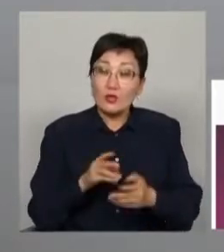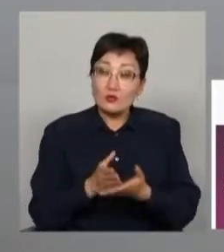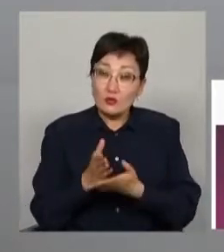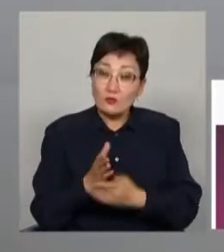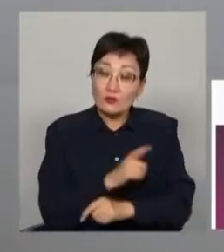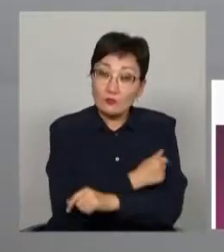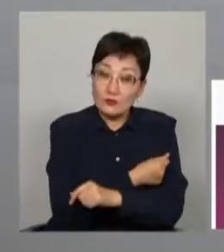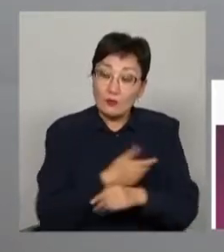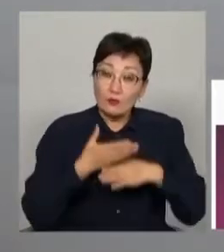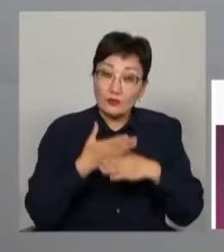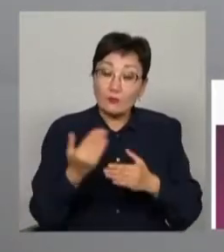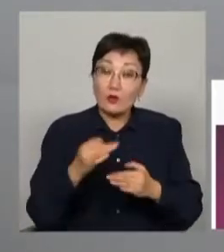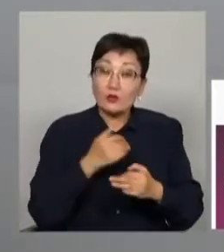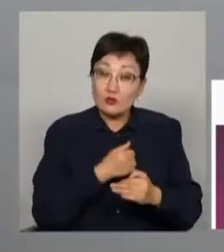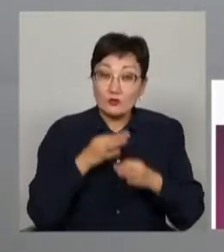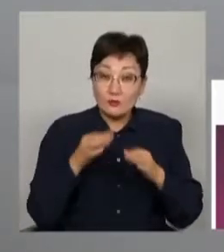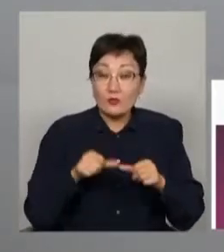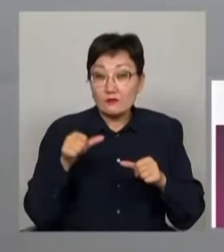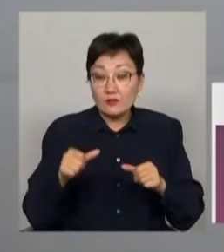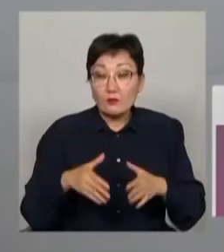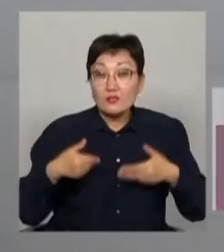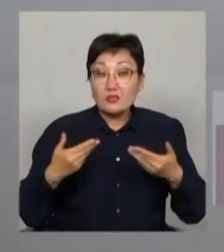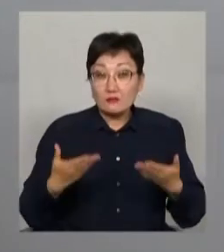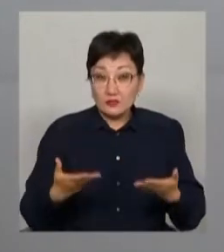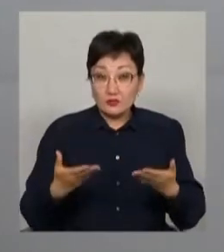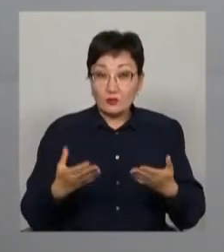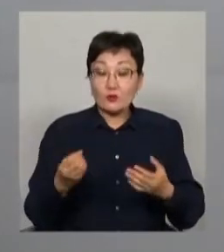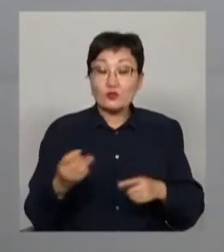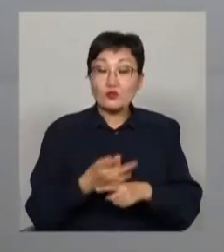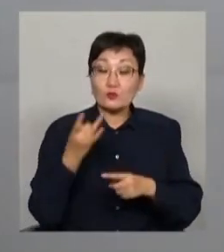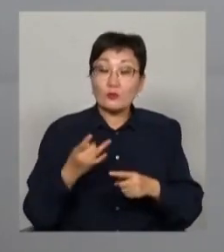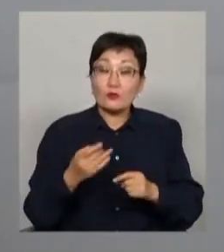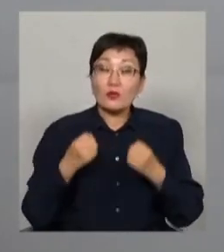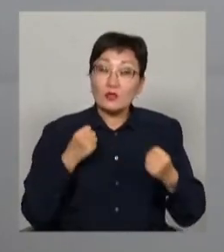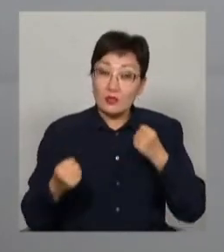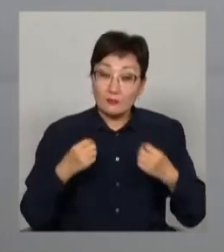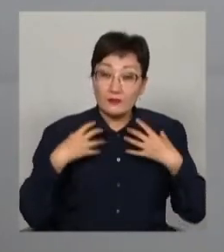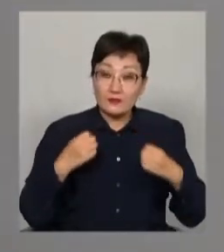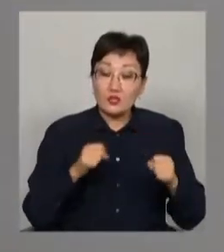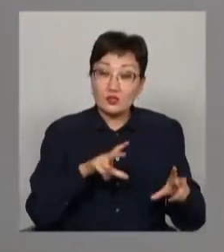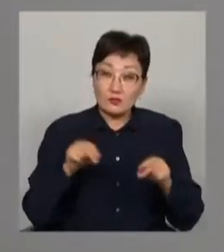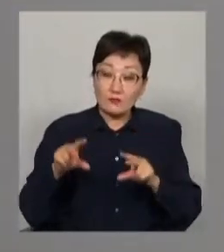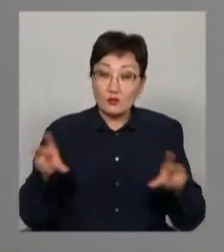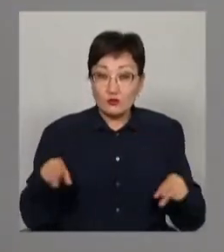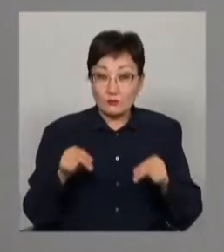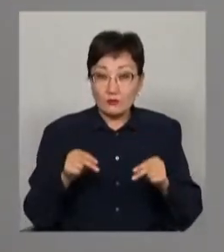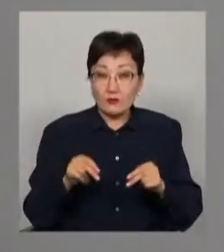помощи. Им хочу сказать особые поздравления, еще раз крепкого здоровья, счастья, успехов. Всего хорошего.